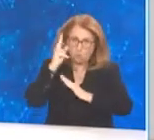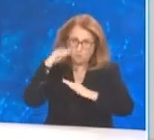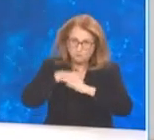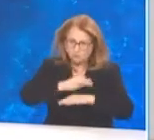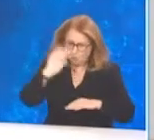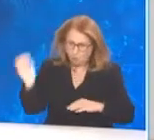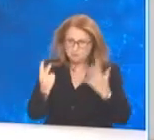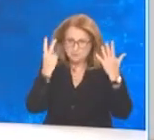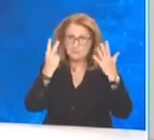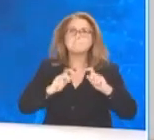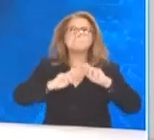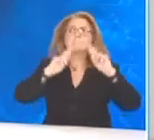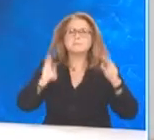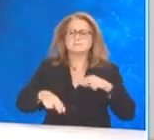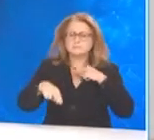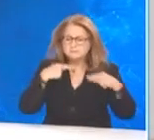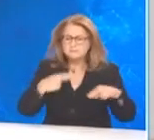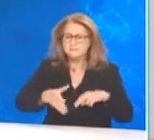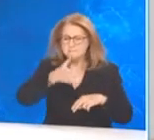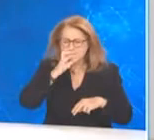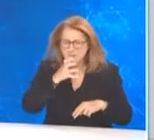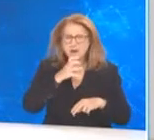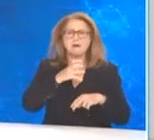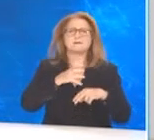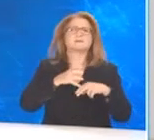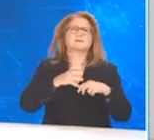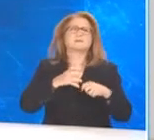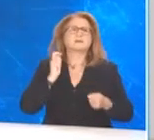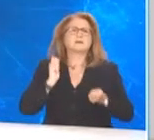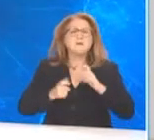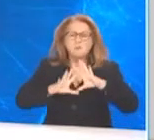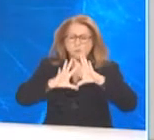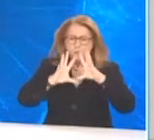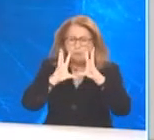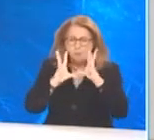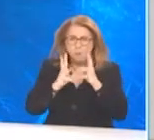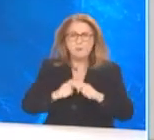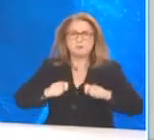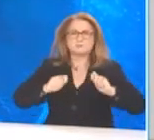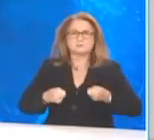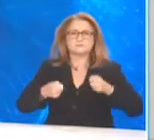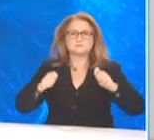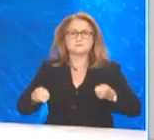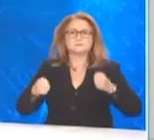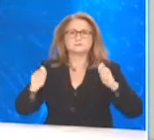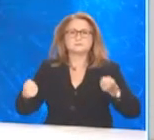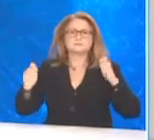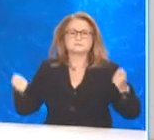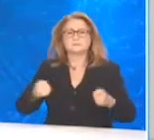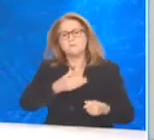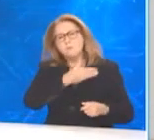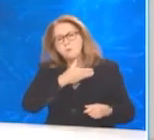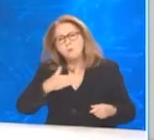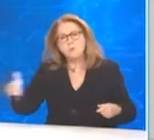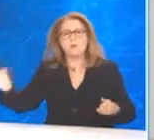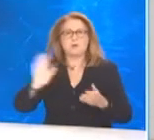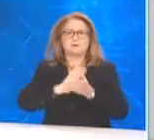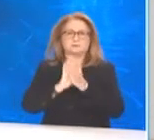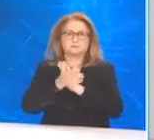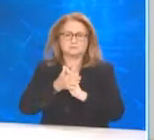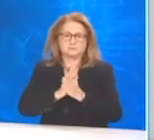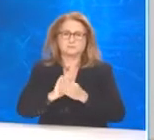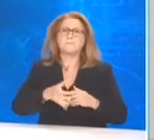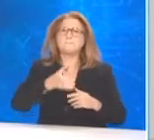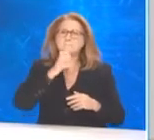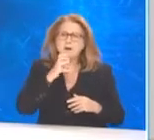δραστηριότητες υπηρεσιών, εστιατορίων και κινητών μονάδων εστίασης ΚΑΔ 5610, παροχής